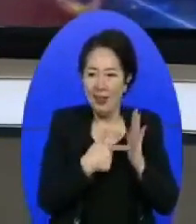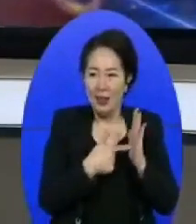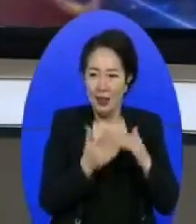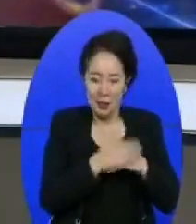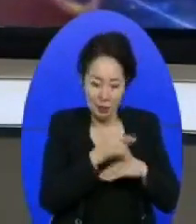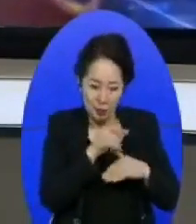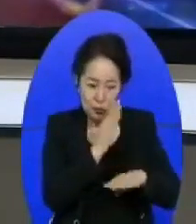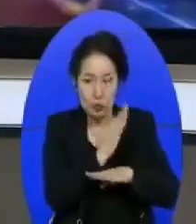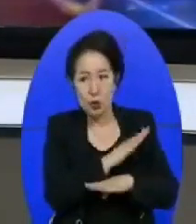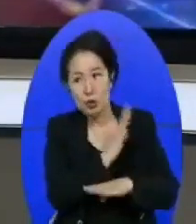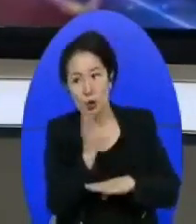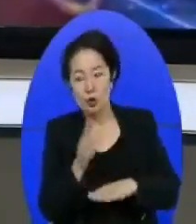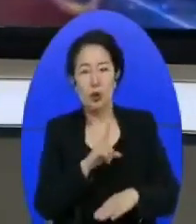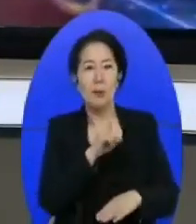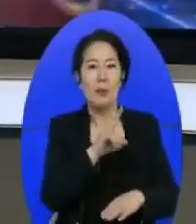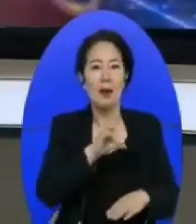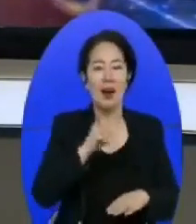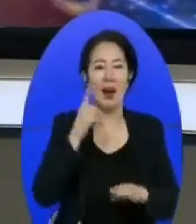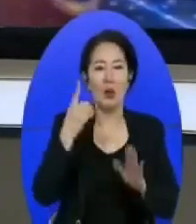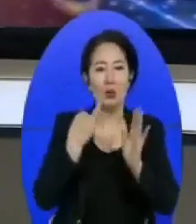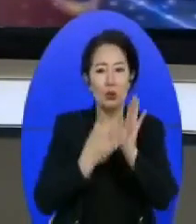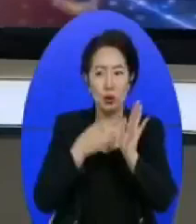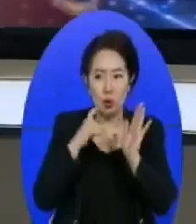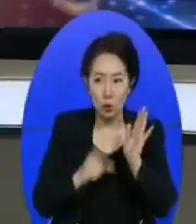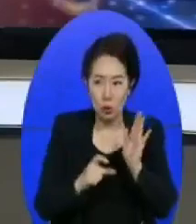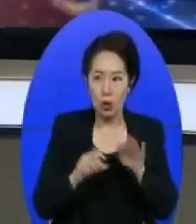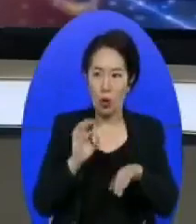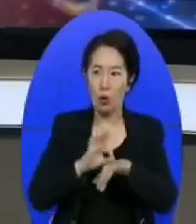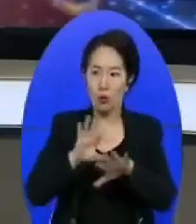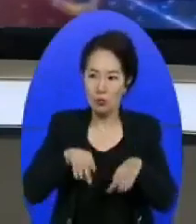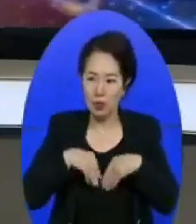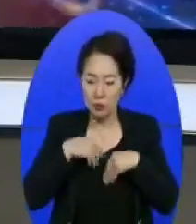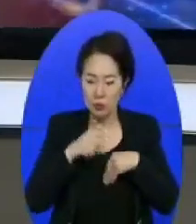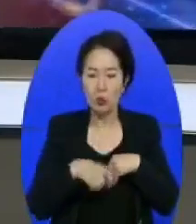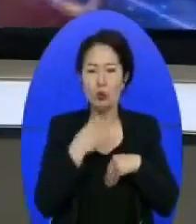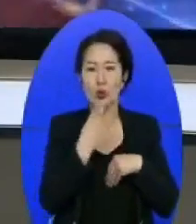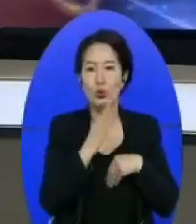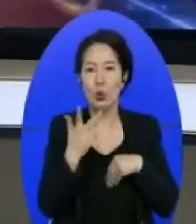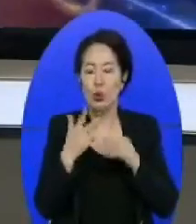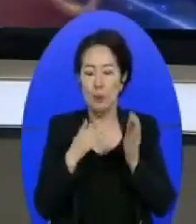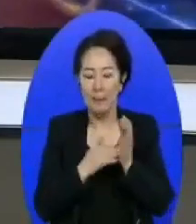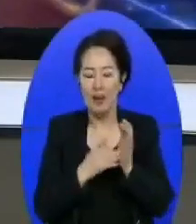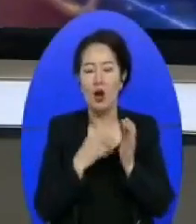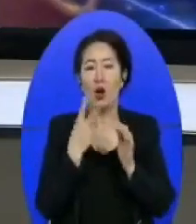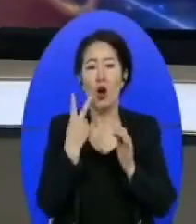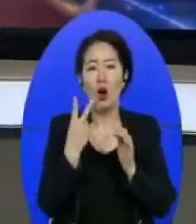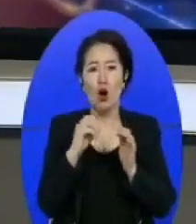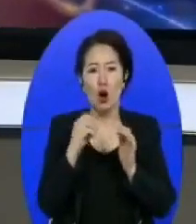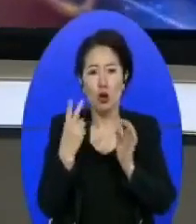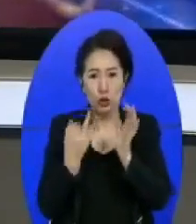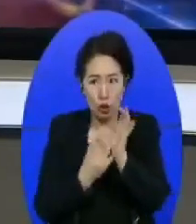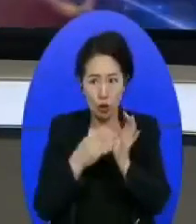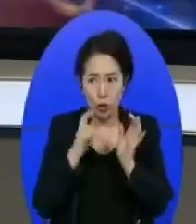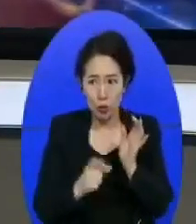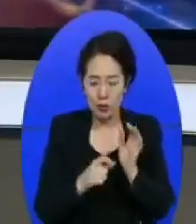өнөөдрийн үдээс хойшийн байдлаар 1017, за халдвар авсан хүний тоо 43027, сэжигтэй